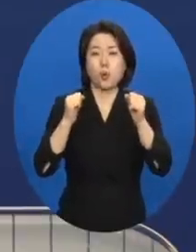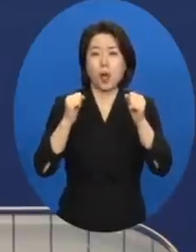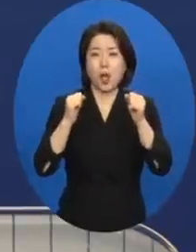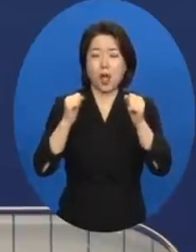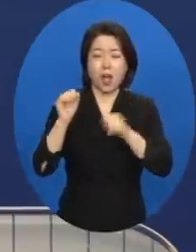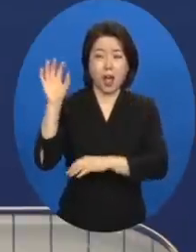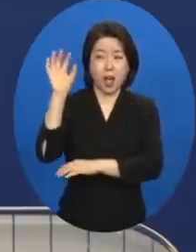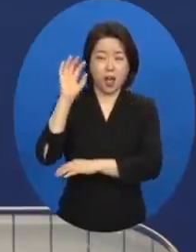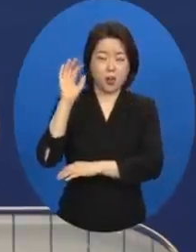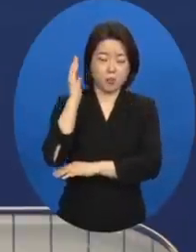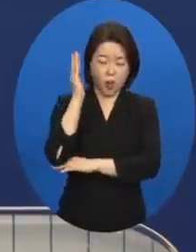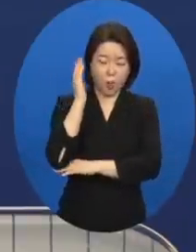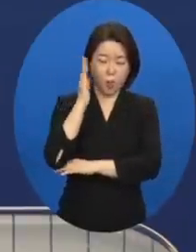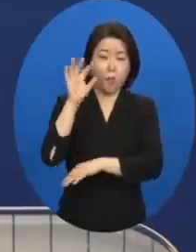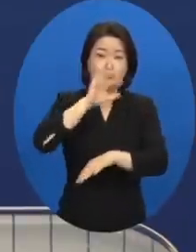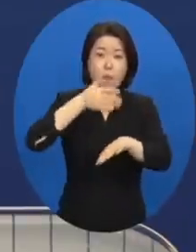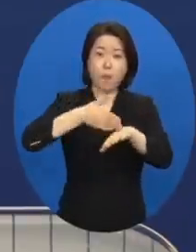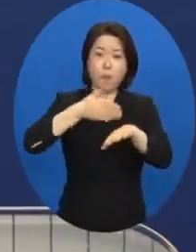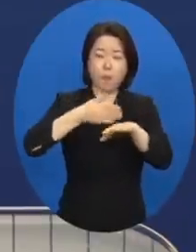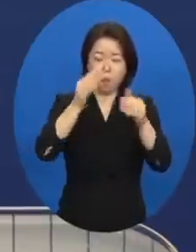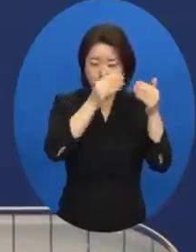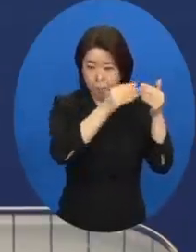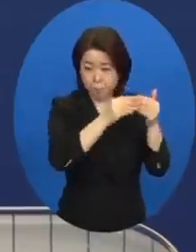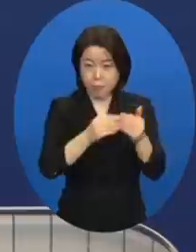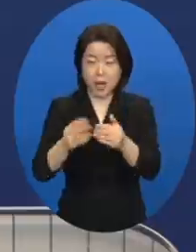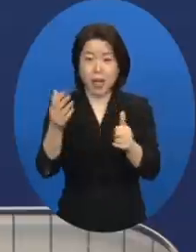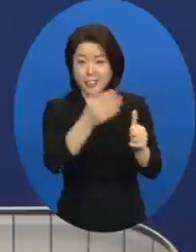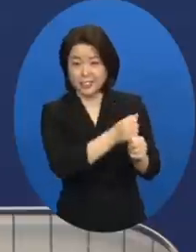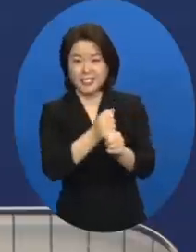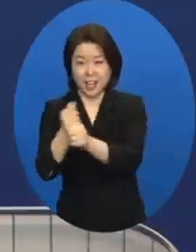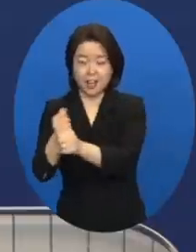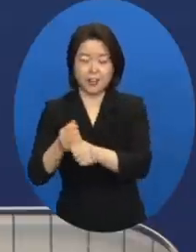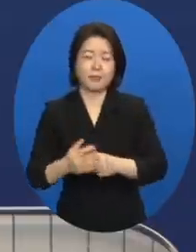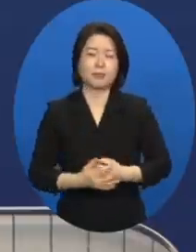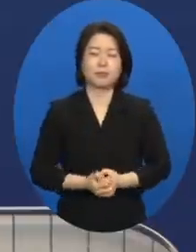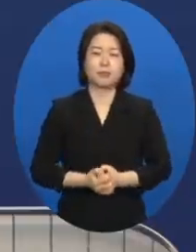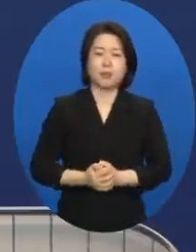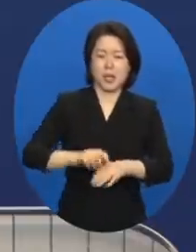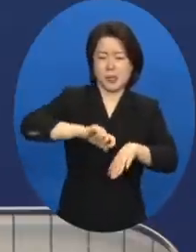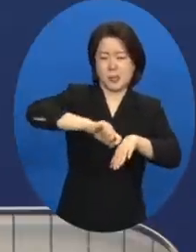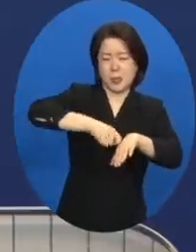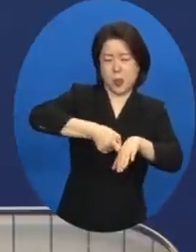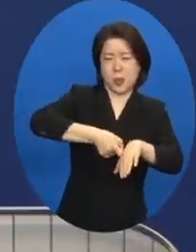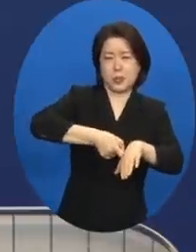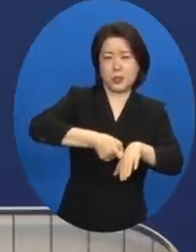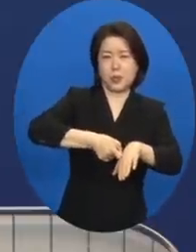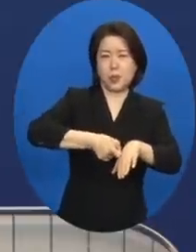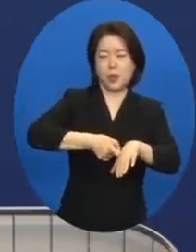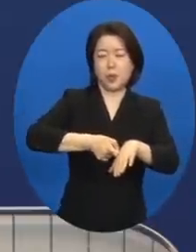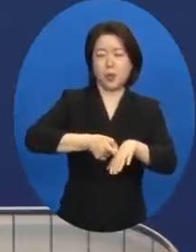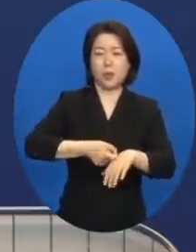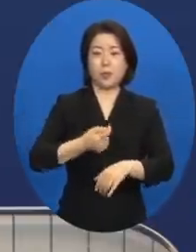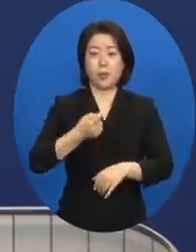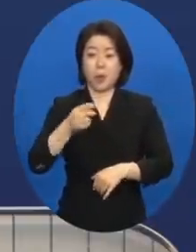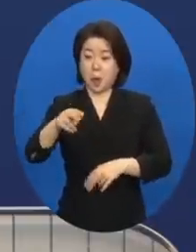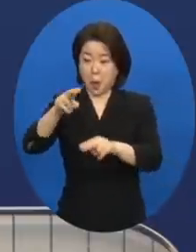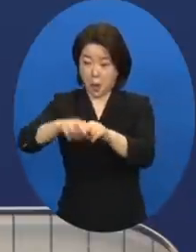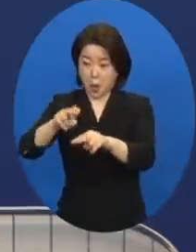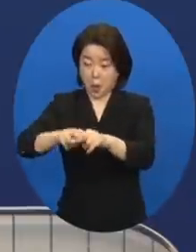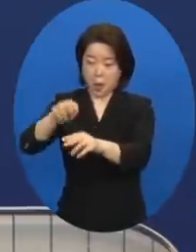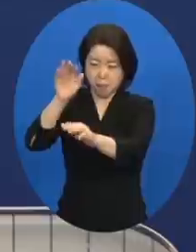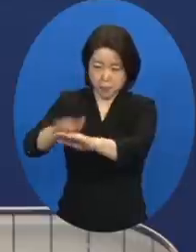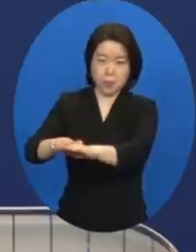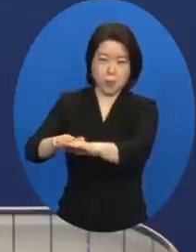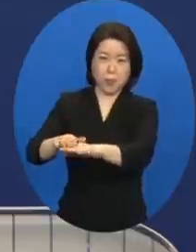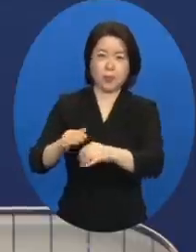수양회에 끌고 갔어요. 그래서 강제로 눈밭에 앉혀놓고